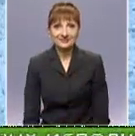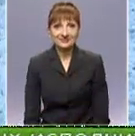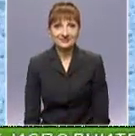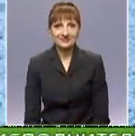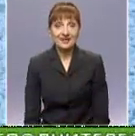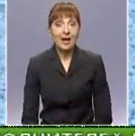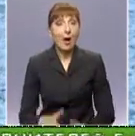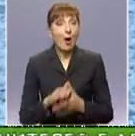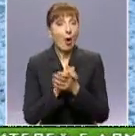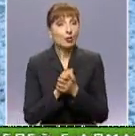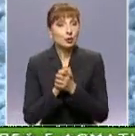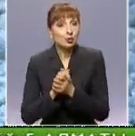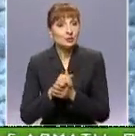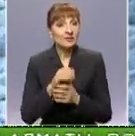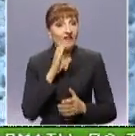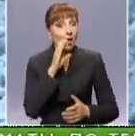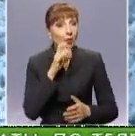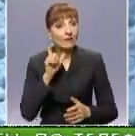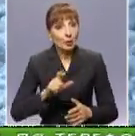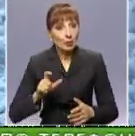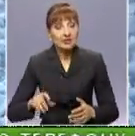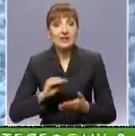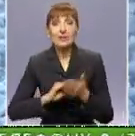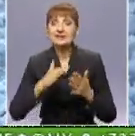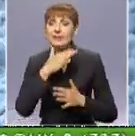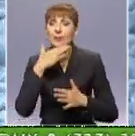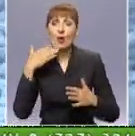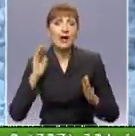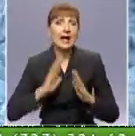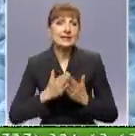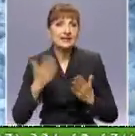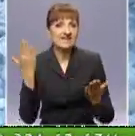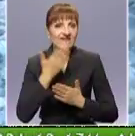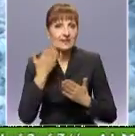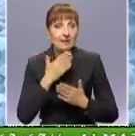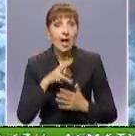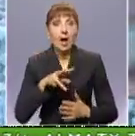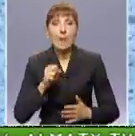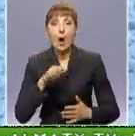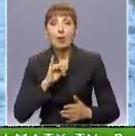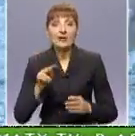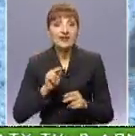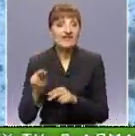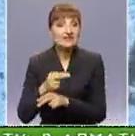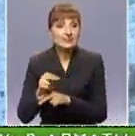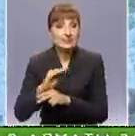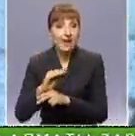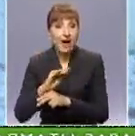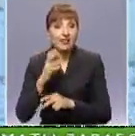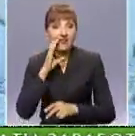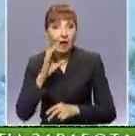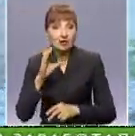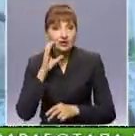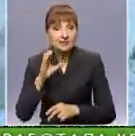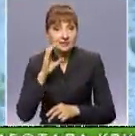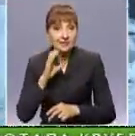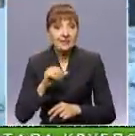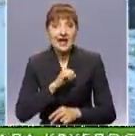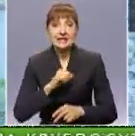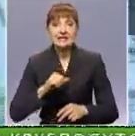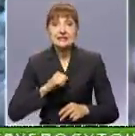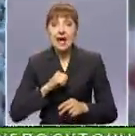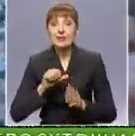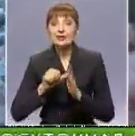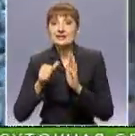О дружбе волков и людей написано немало книг и сняты фильмы. Например, «Маугли воспитала волчица», а картина «Кокси Рек» самая любимая